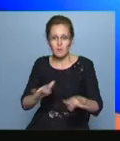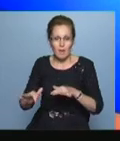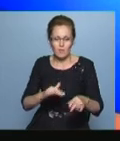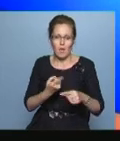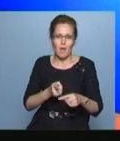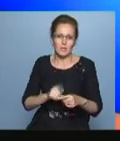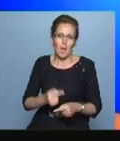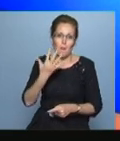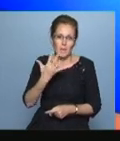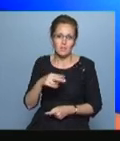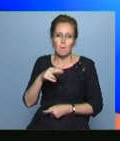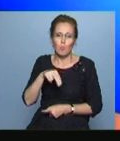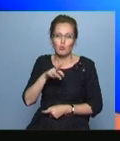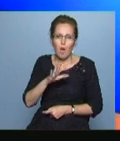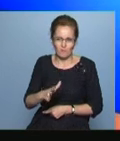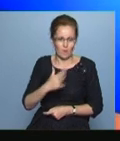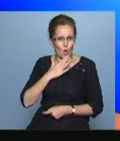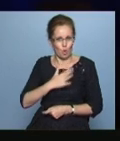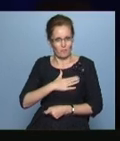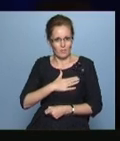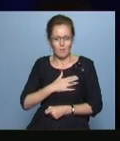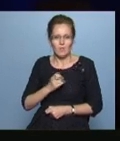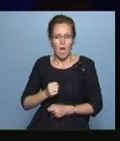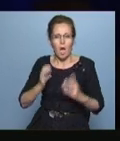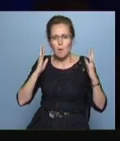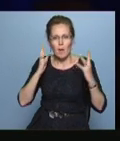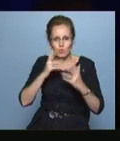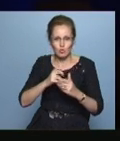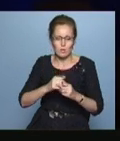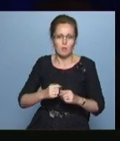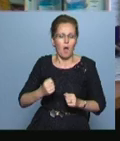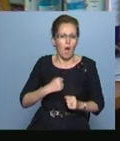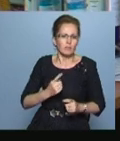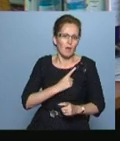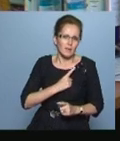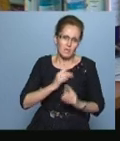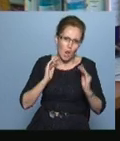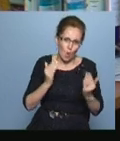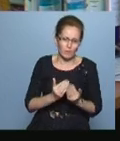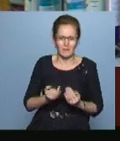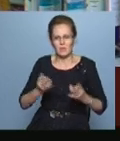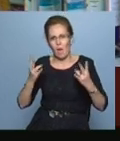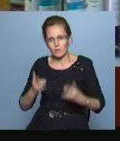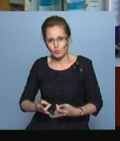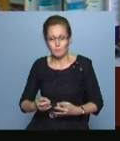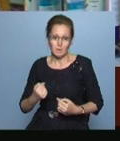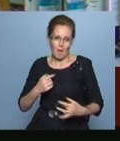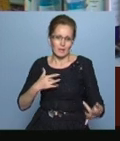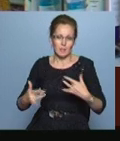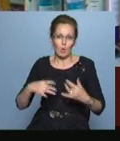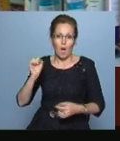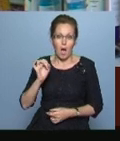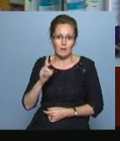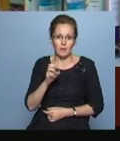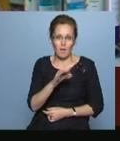это 5 пудов любви, скорее даже не романтической, а неразделенной и моментами трагичной. Мне очень нравится, я играю Аркадию, но мне безумно нравится. Ну,